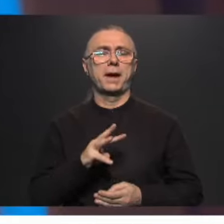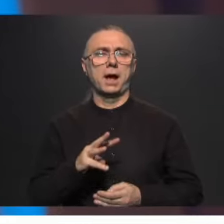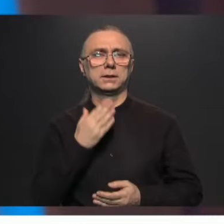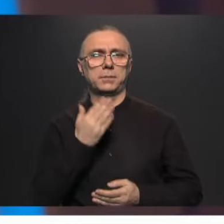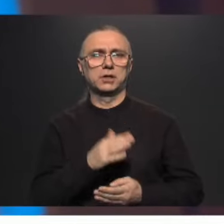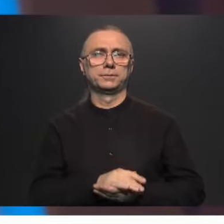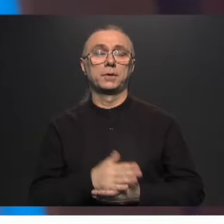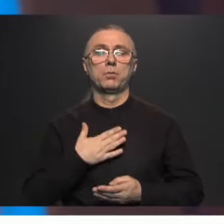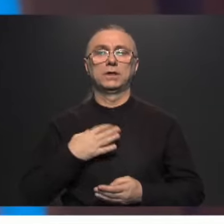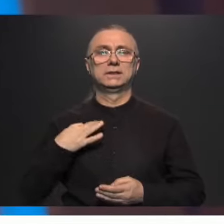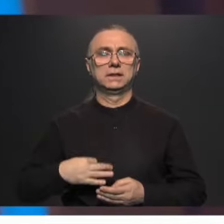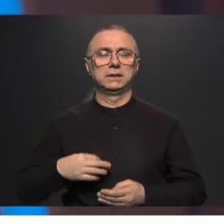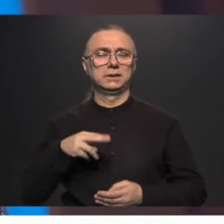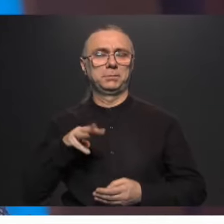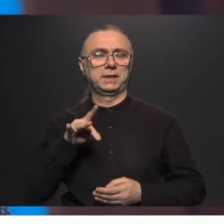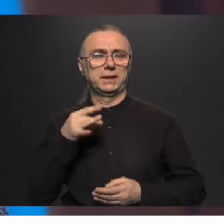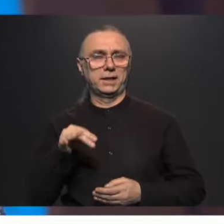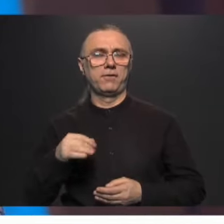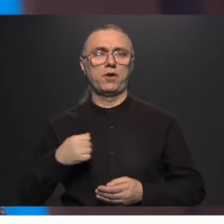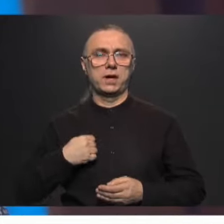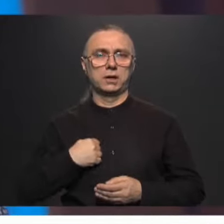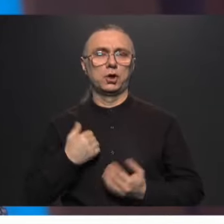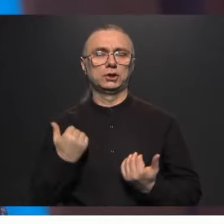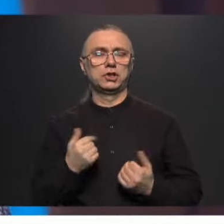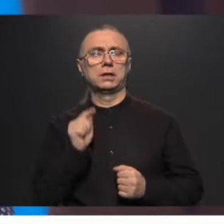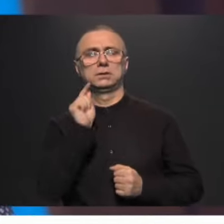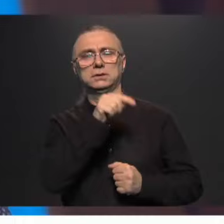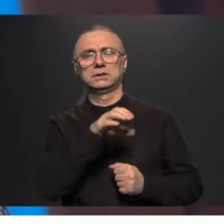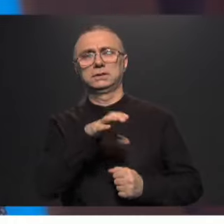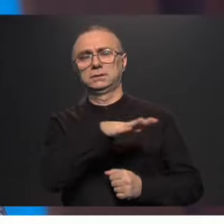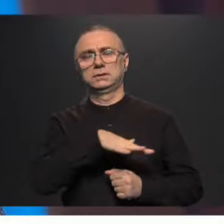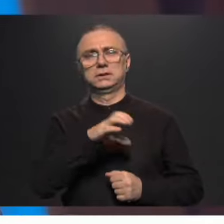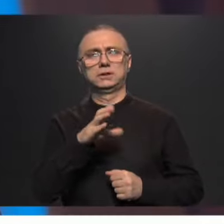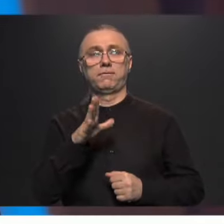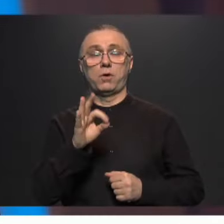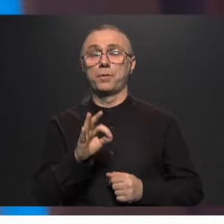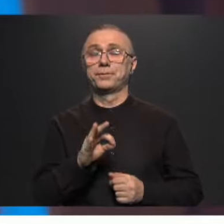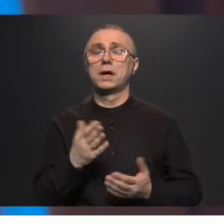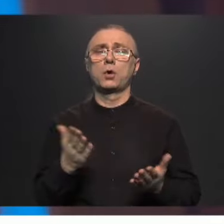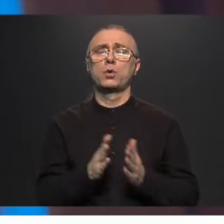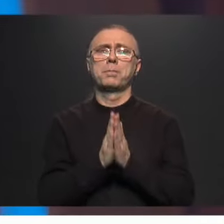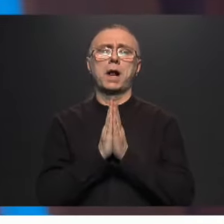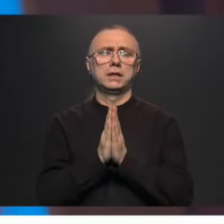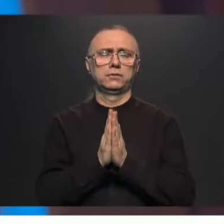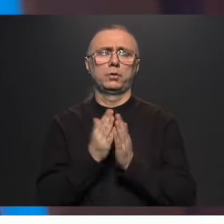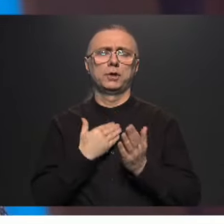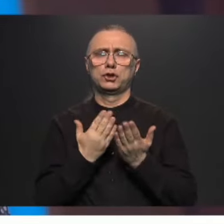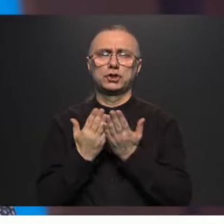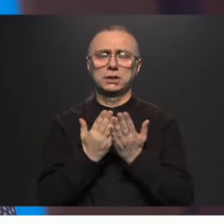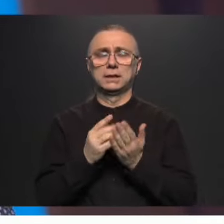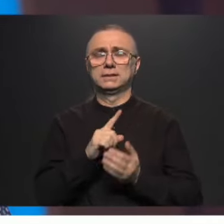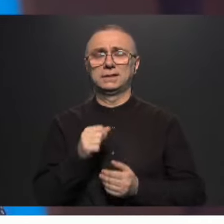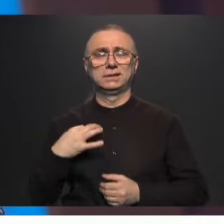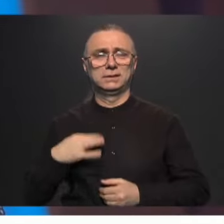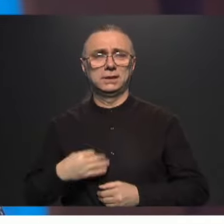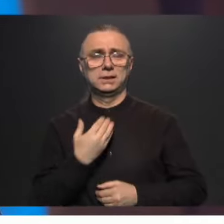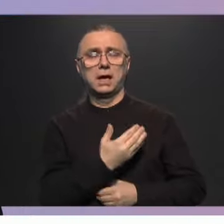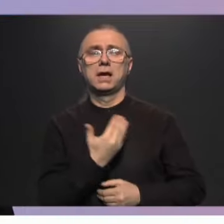мой сын Дмитрий военный, он сейчас на СВО. Какую молитву мне читать за сына и его сослуживцев?